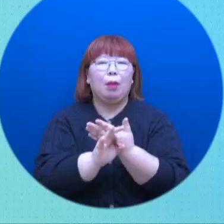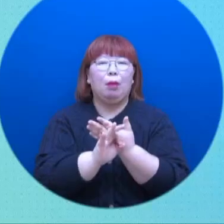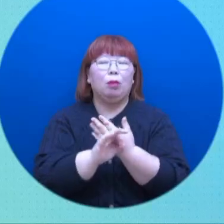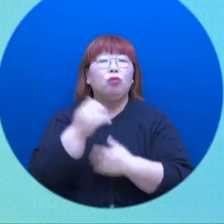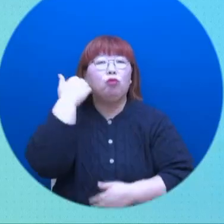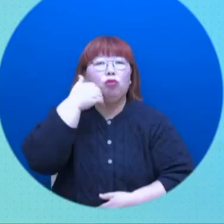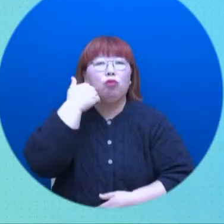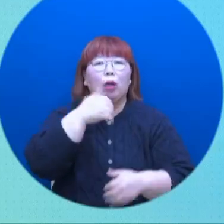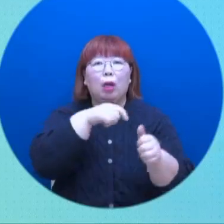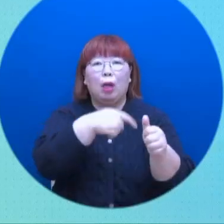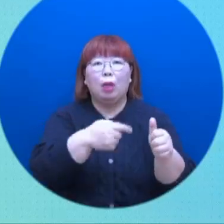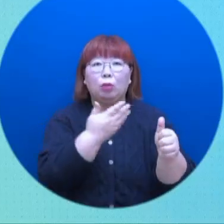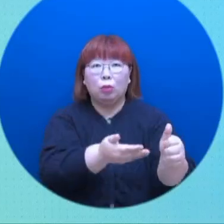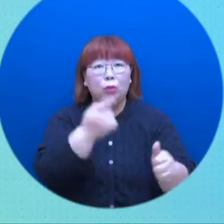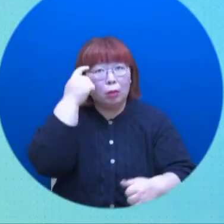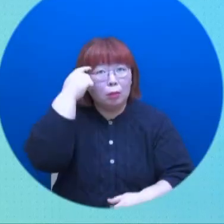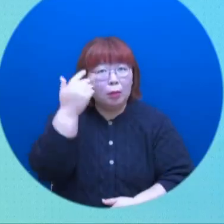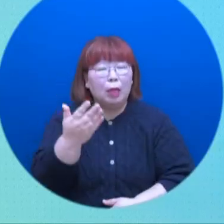가르쳐 주셨어요?